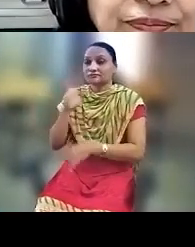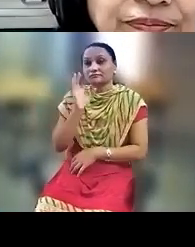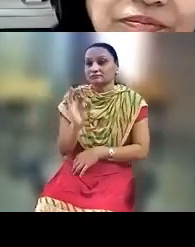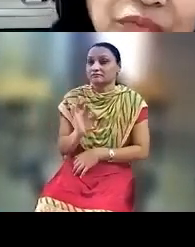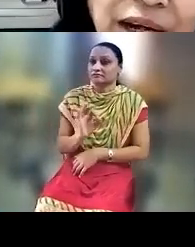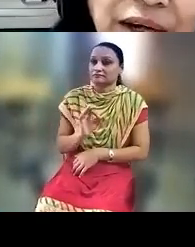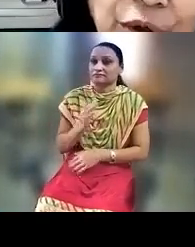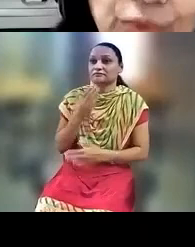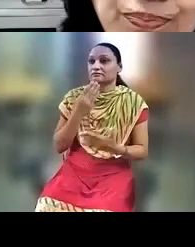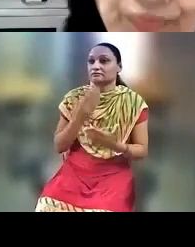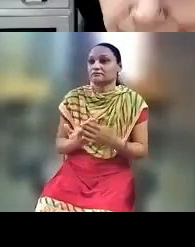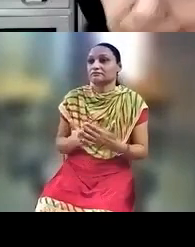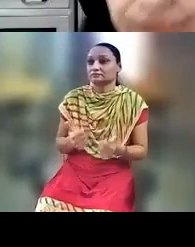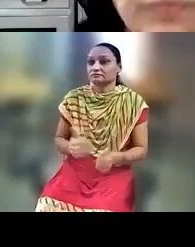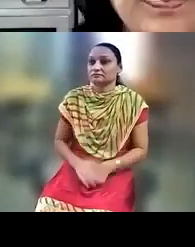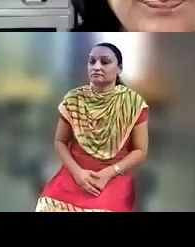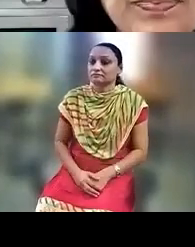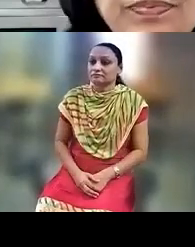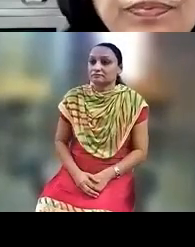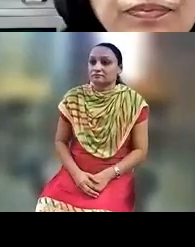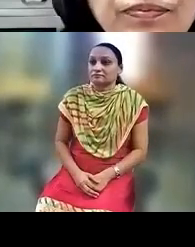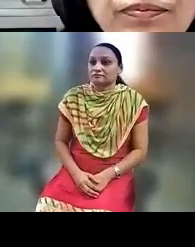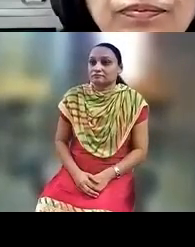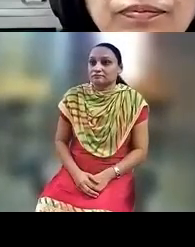हैं. Thank you.